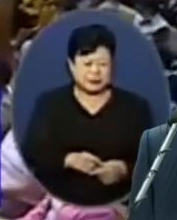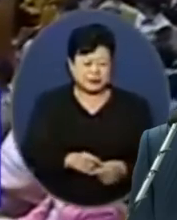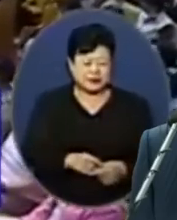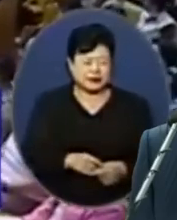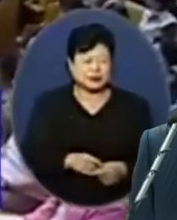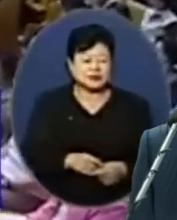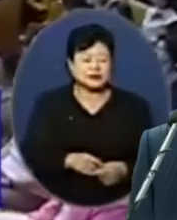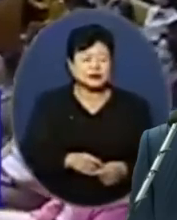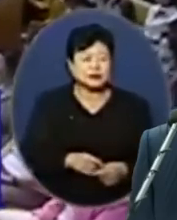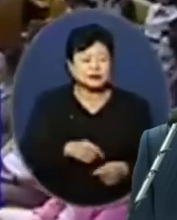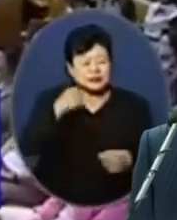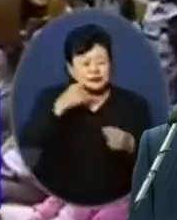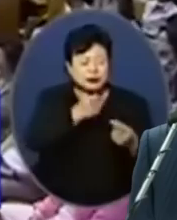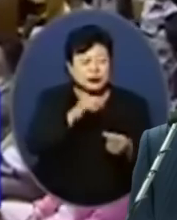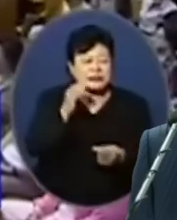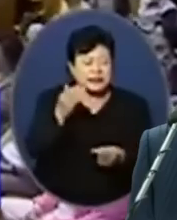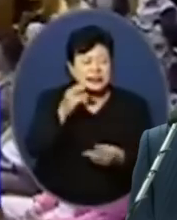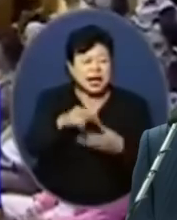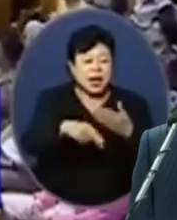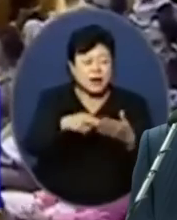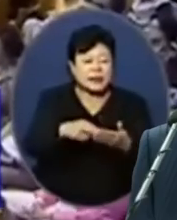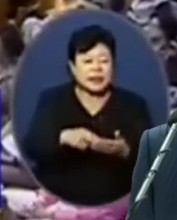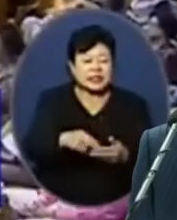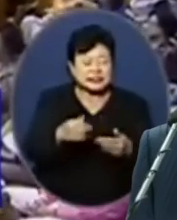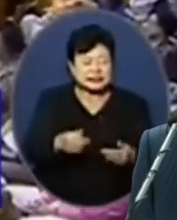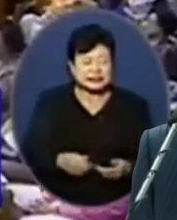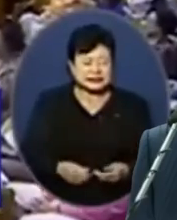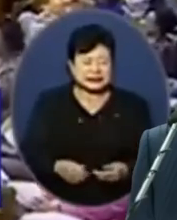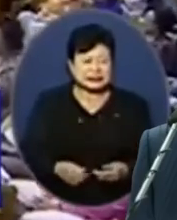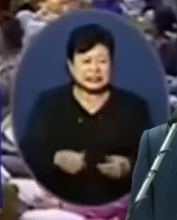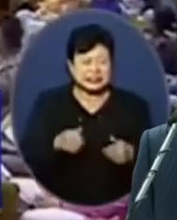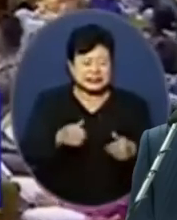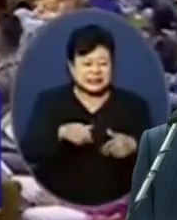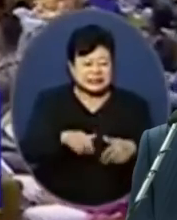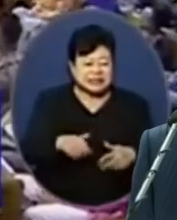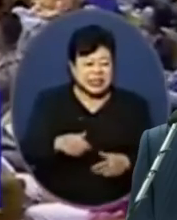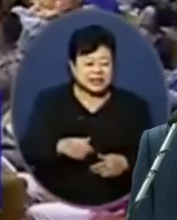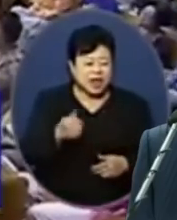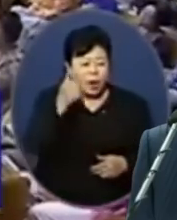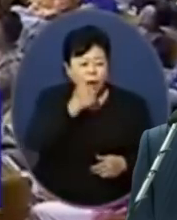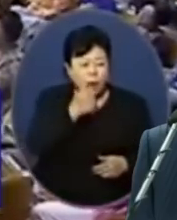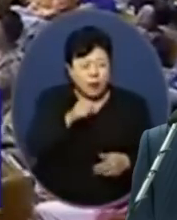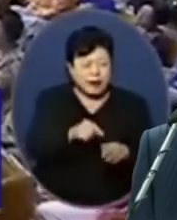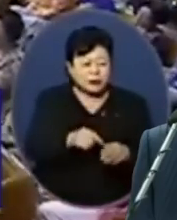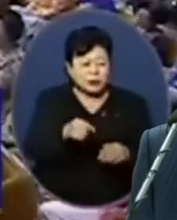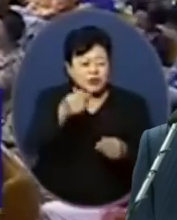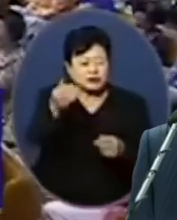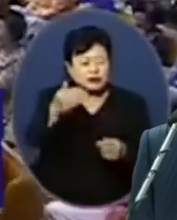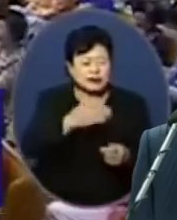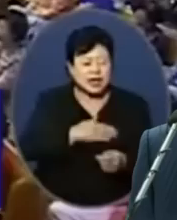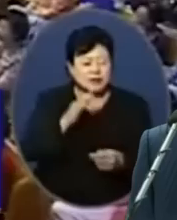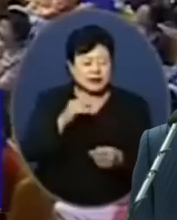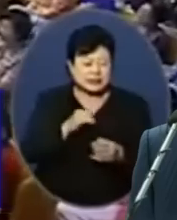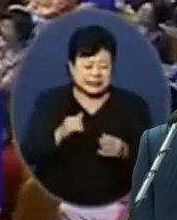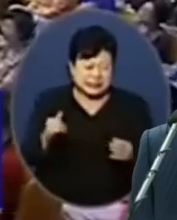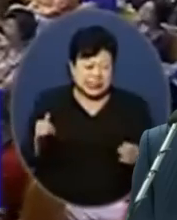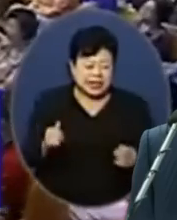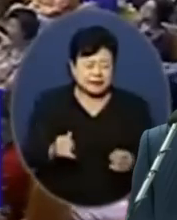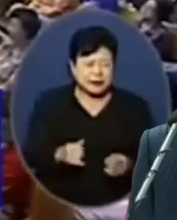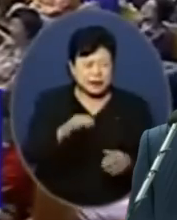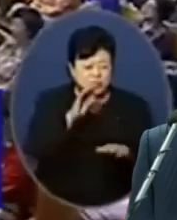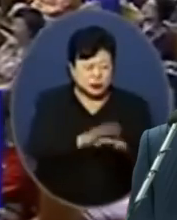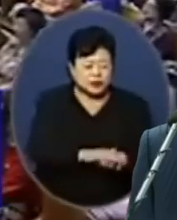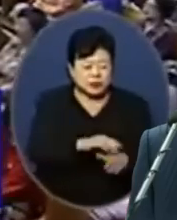또 다윗이 이르되 야훼께서 나를 사자의 발톱과 곰의 발톱에서 건져내시니 나를 이 블레셋